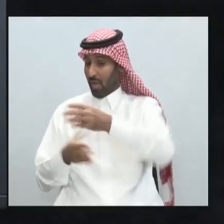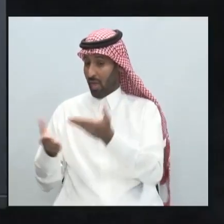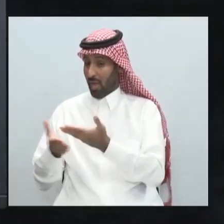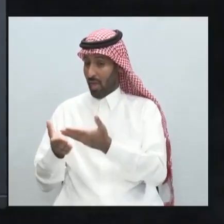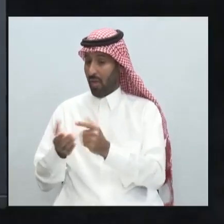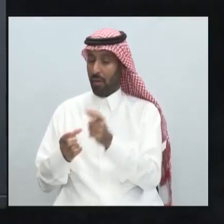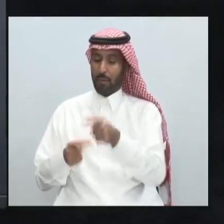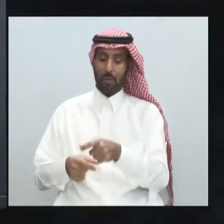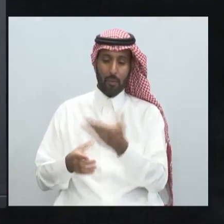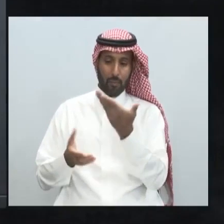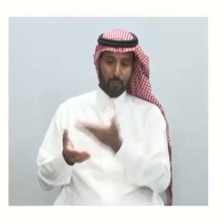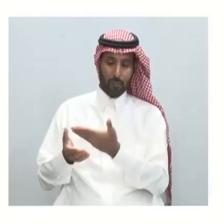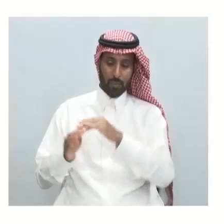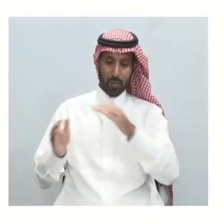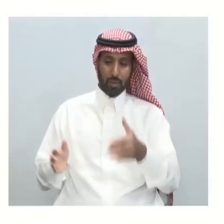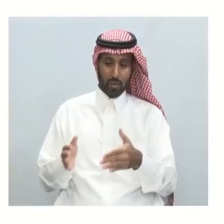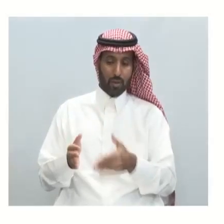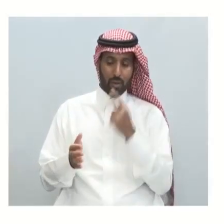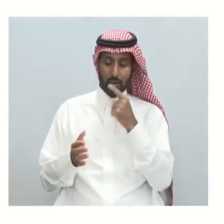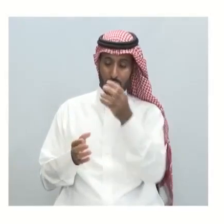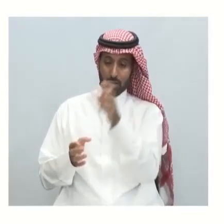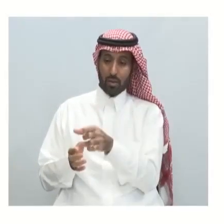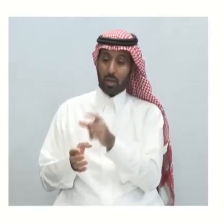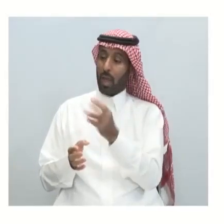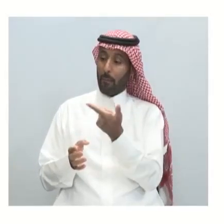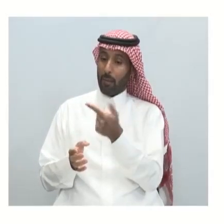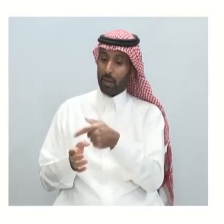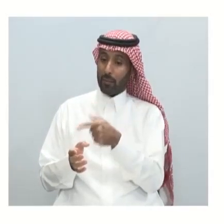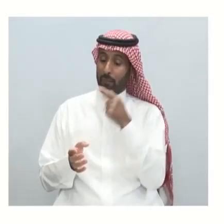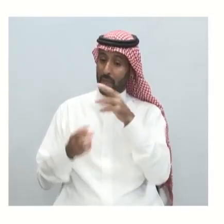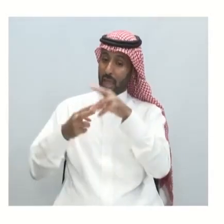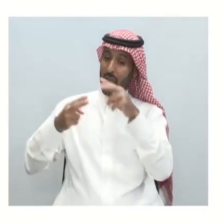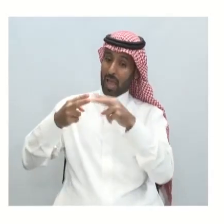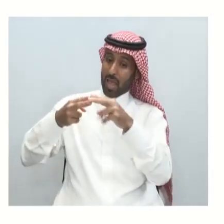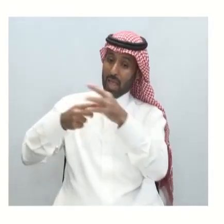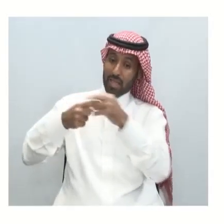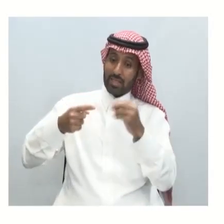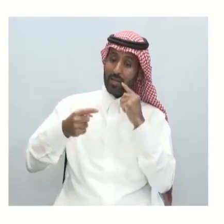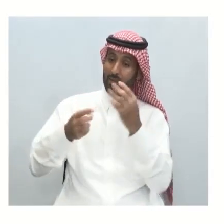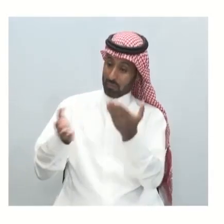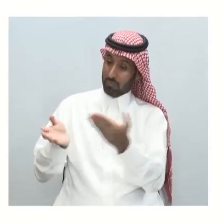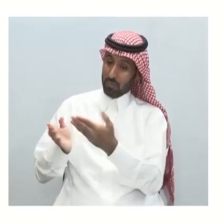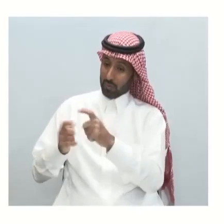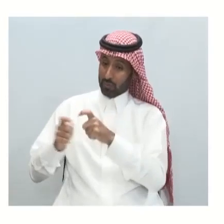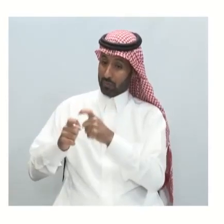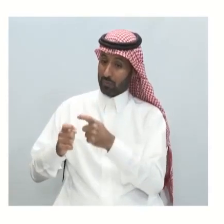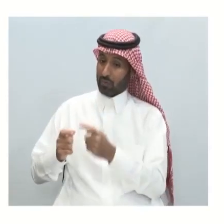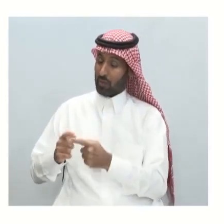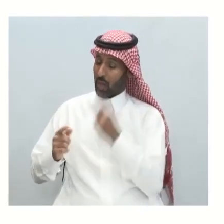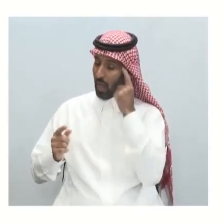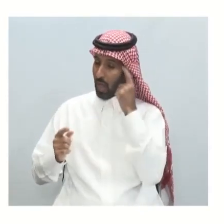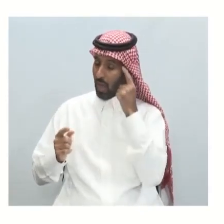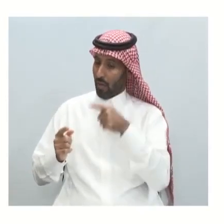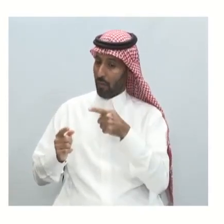في المختبر اذا هنا يتم تعيين قيم الكهروسالبيه ولكن الميل الالكتروني يتم قياسها